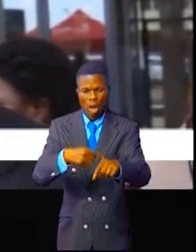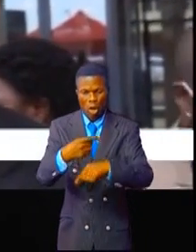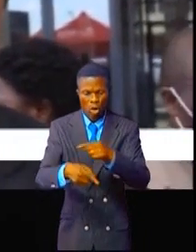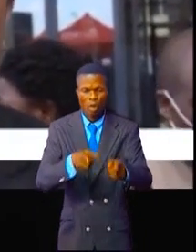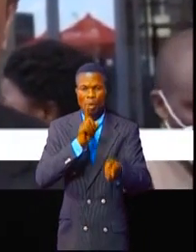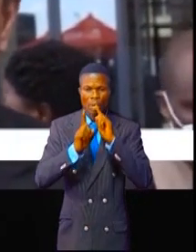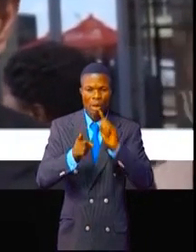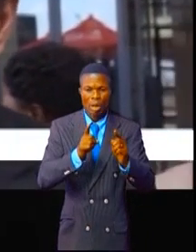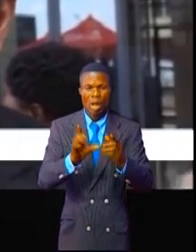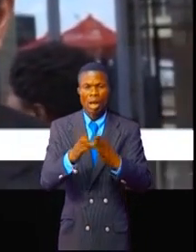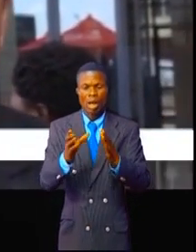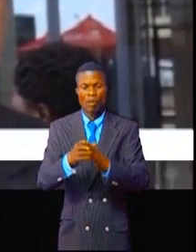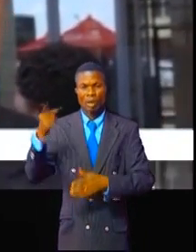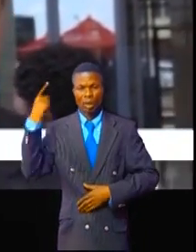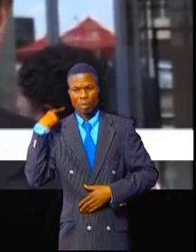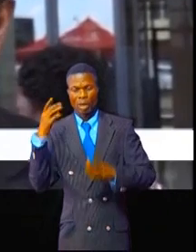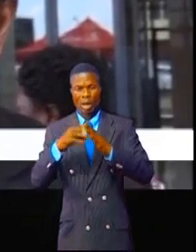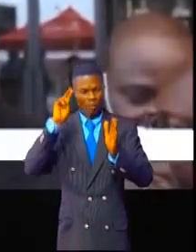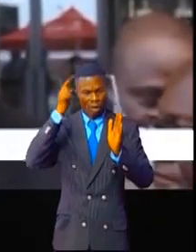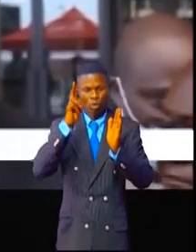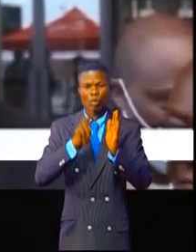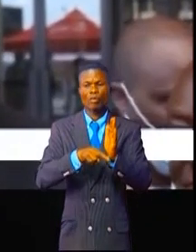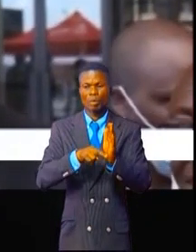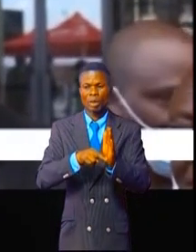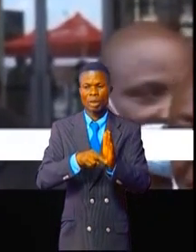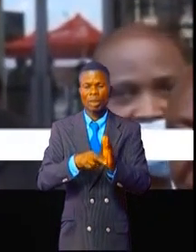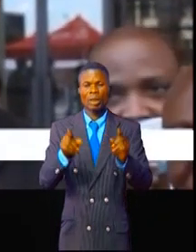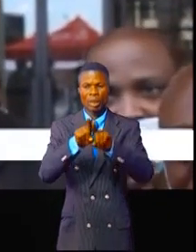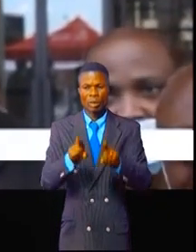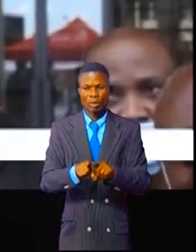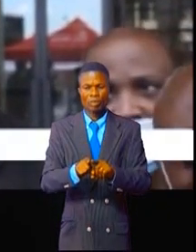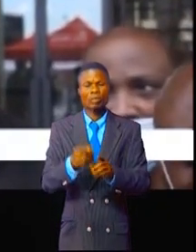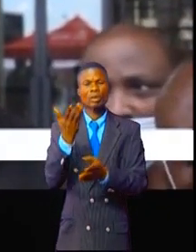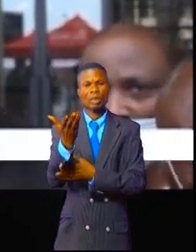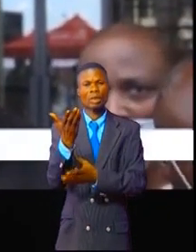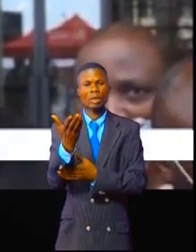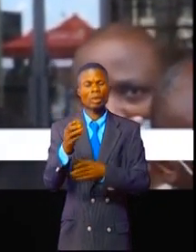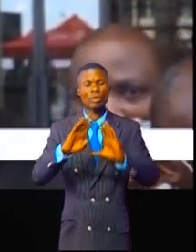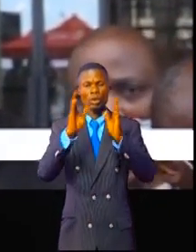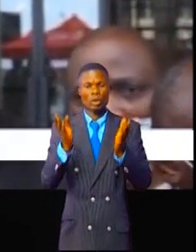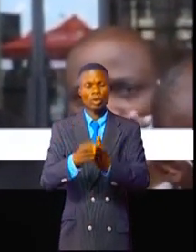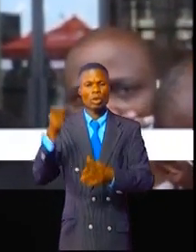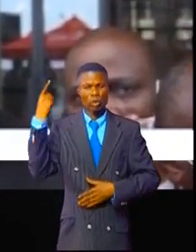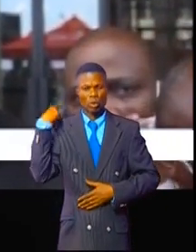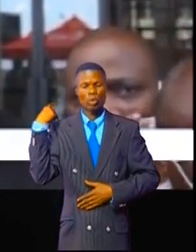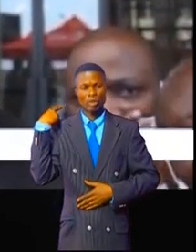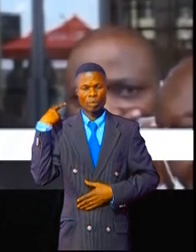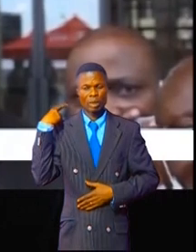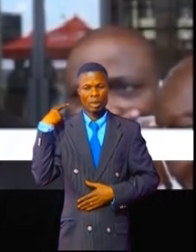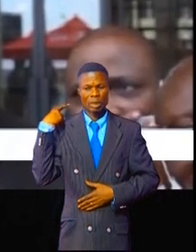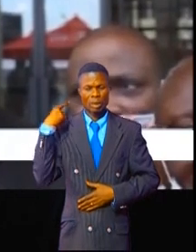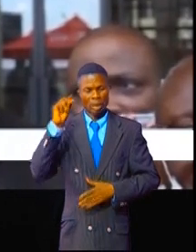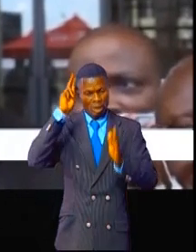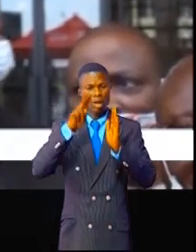entre les élus et le gouvernement pour cela la pelle aussi de tous les élus c'est que que le